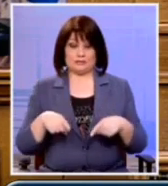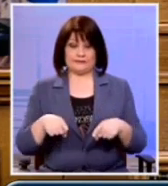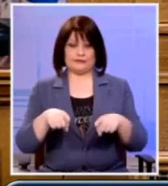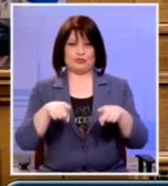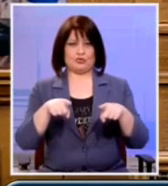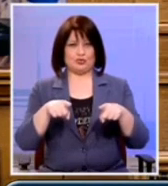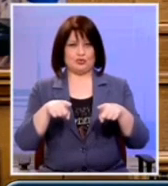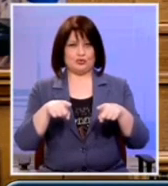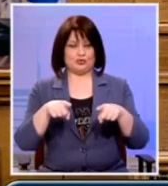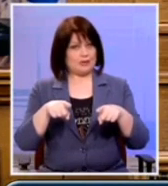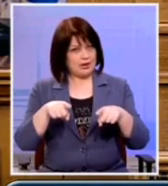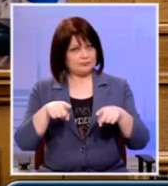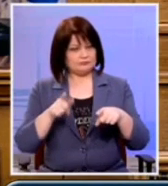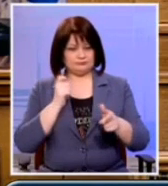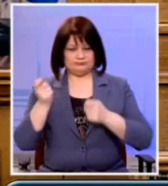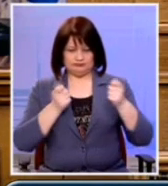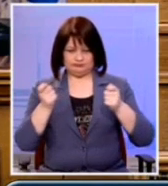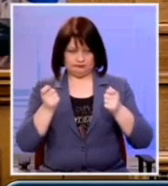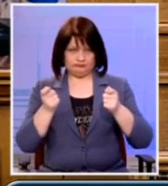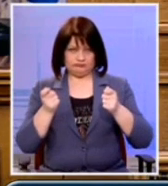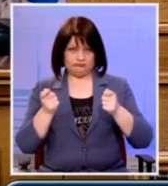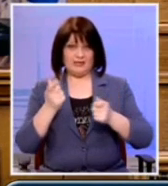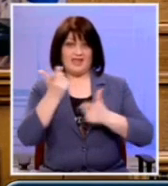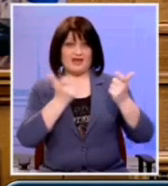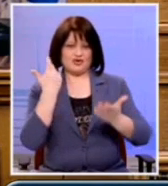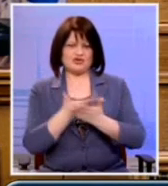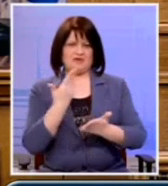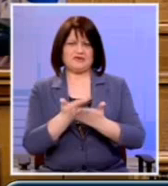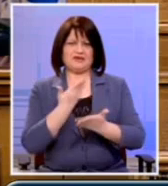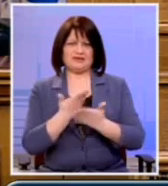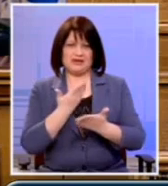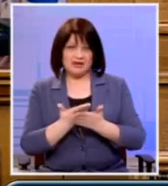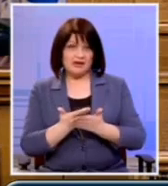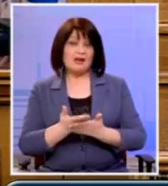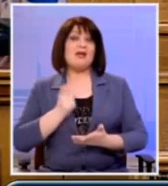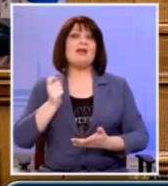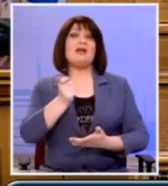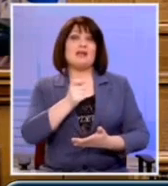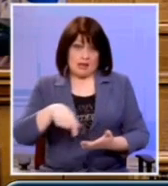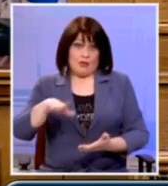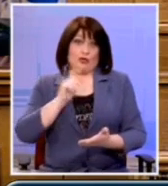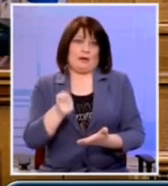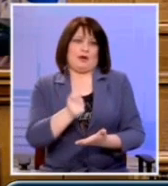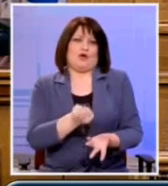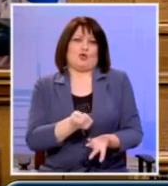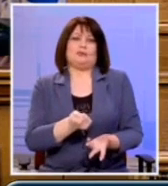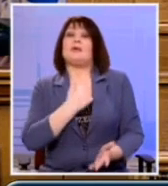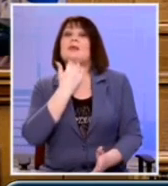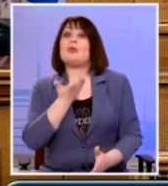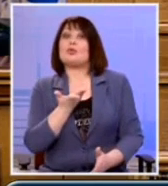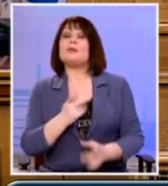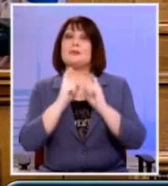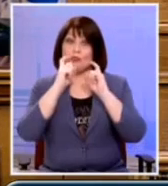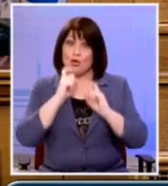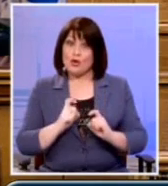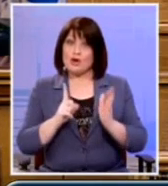να εξυπηρετούν τις απαιτήσεις των δανειστών και τις βασικές κοινωνικές λειτουργίες, έχουν υποχρέωση να